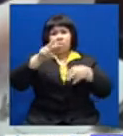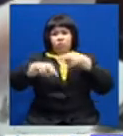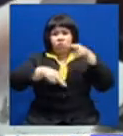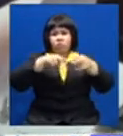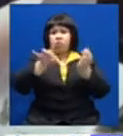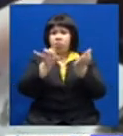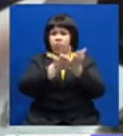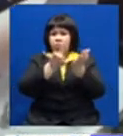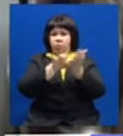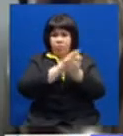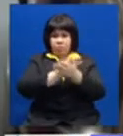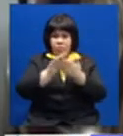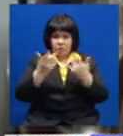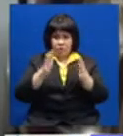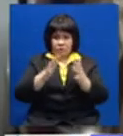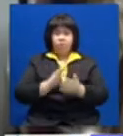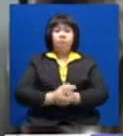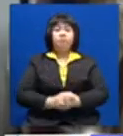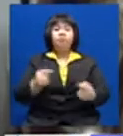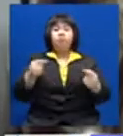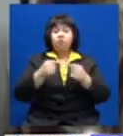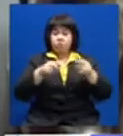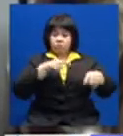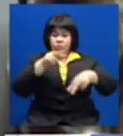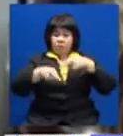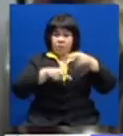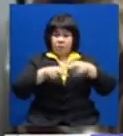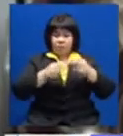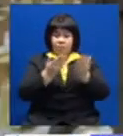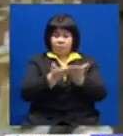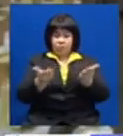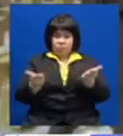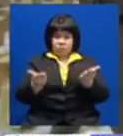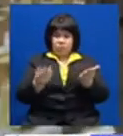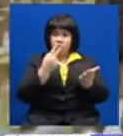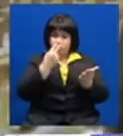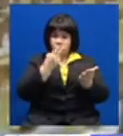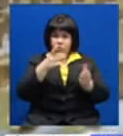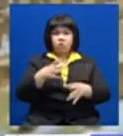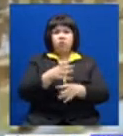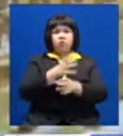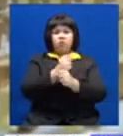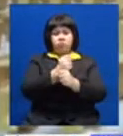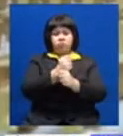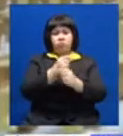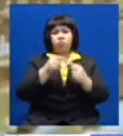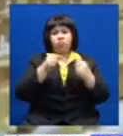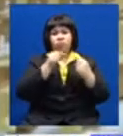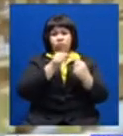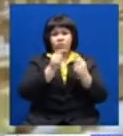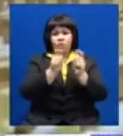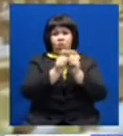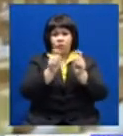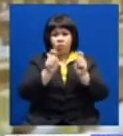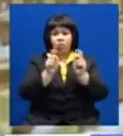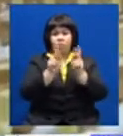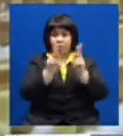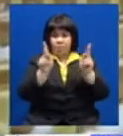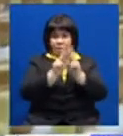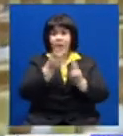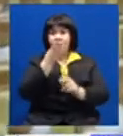คุณภาพแล้วส่วนการพิจารณาผลการประมูลต้องเสนอผลสรุปต่อที่ประชุมคณะอนุกรรมการระบายข้าว